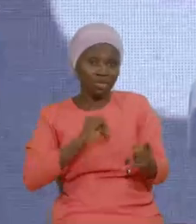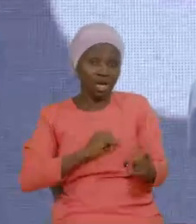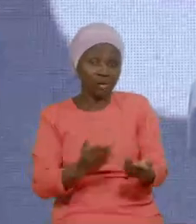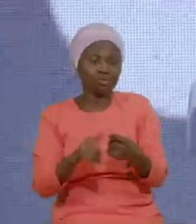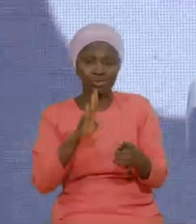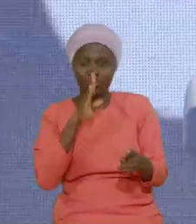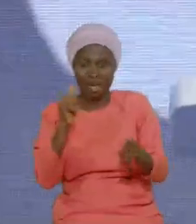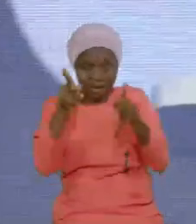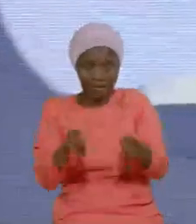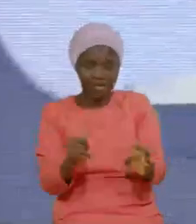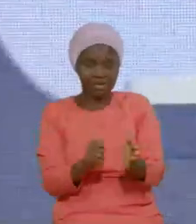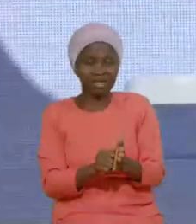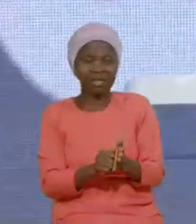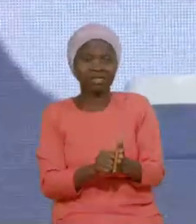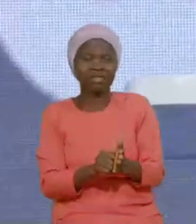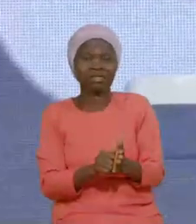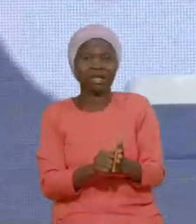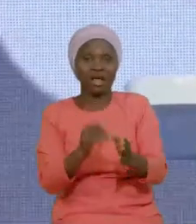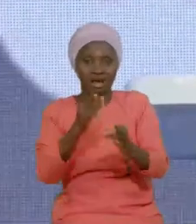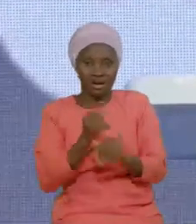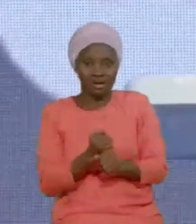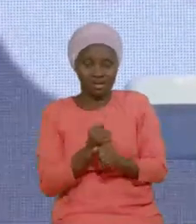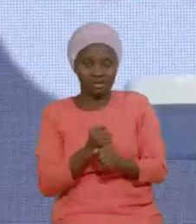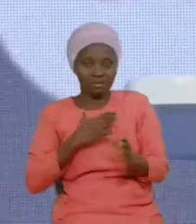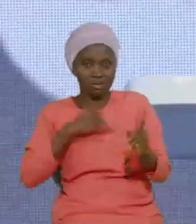goal. Now he's sober.